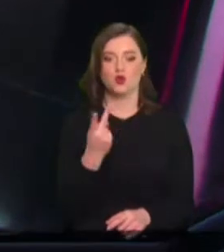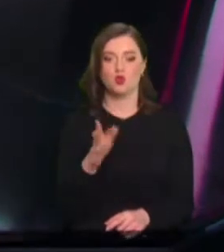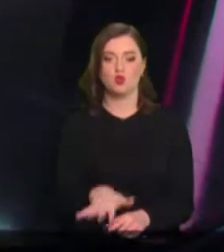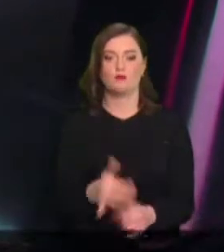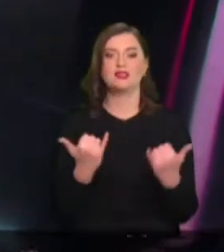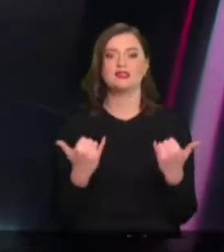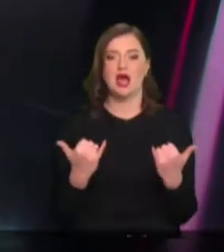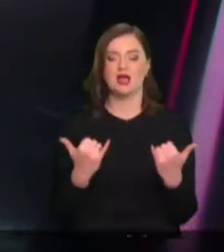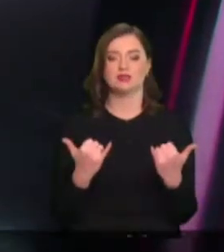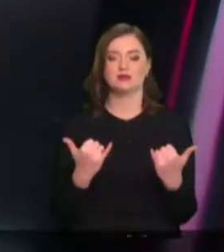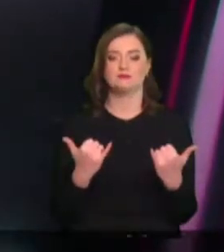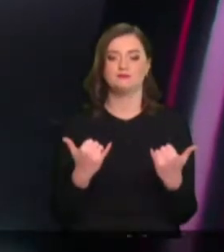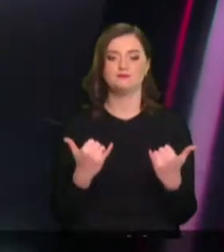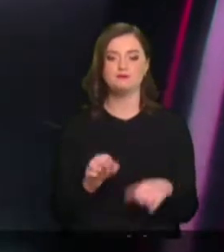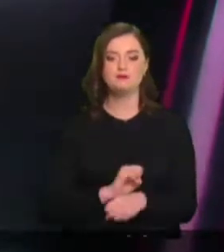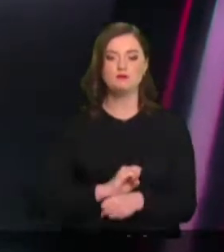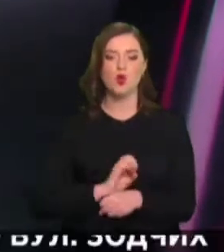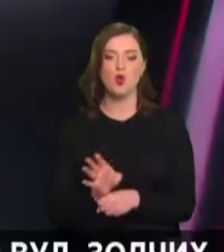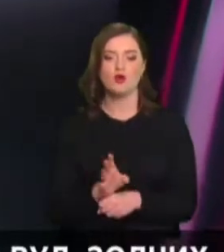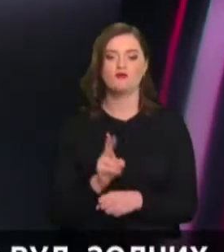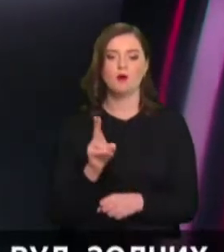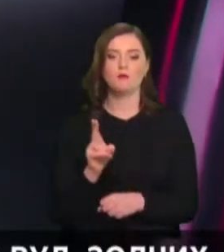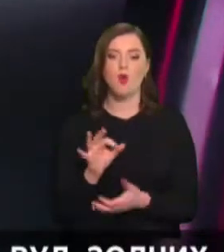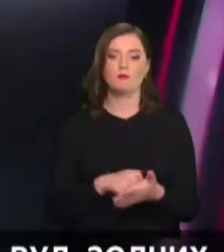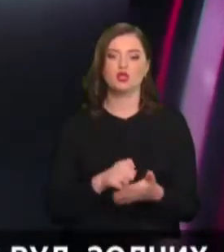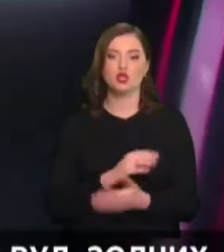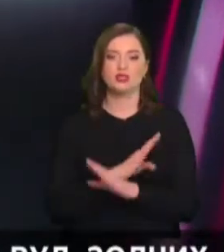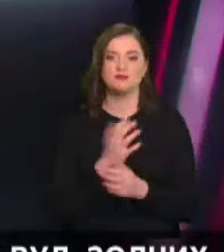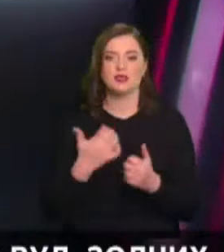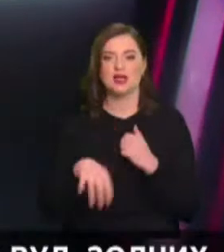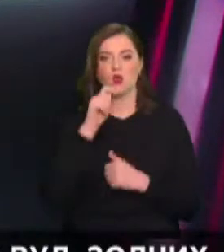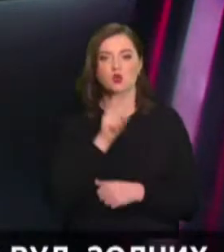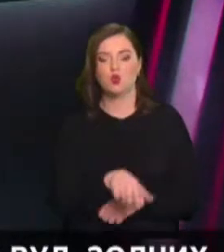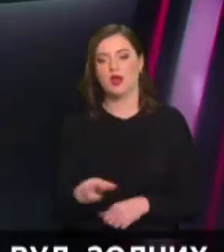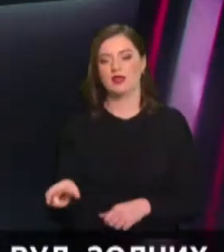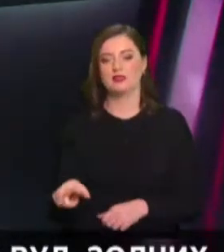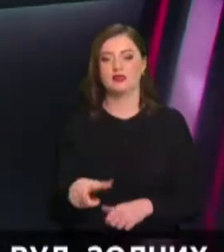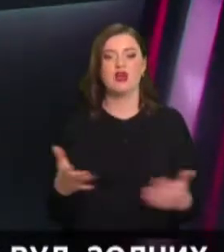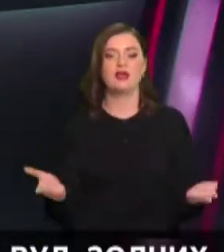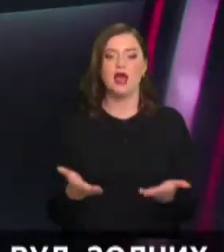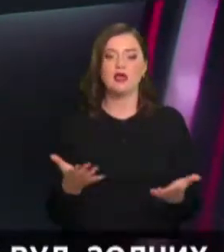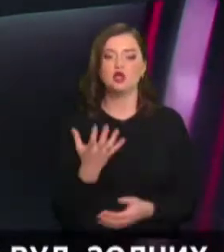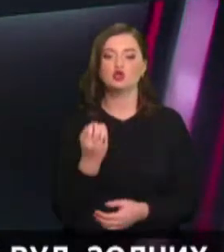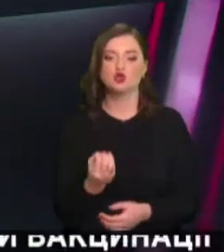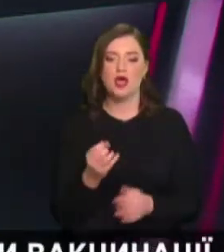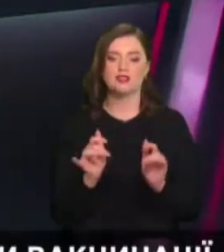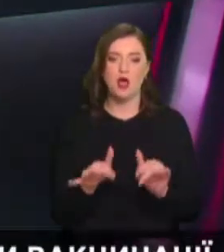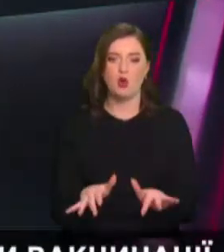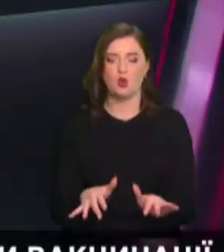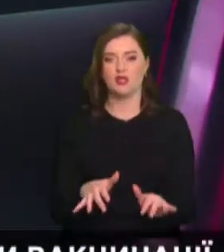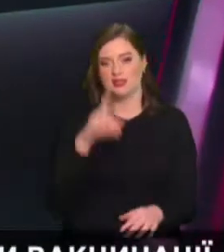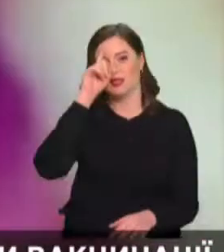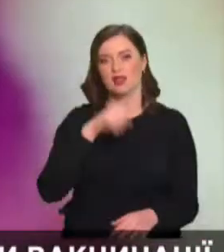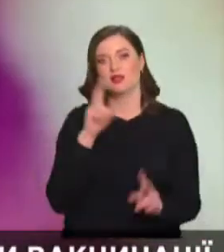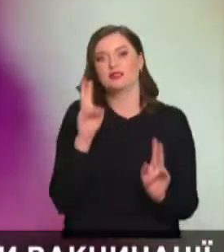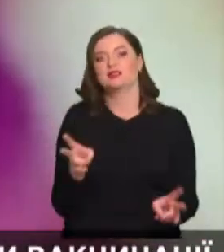зараз коронавірус по причинах смерті серед українців. Які ще заходи, знаєте, не